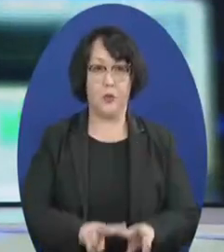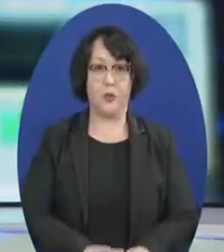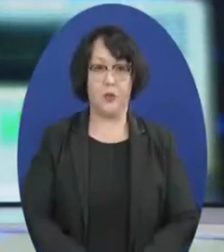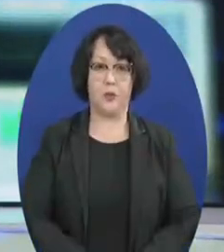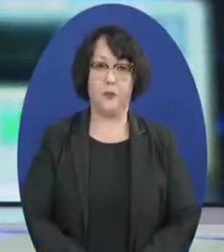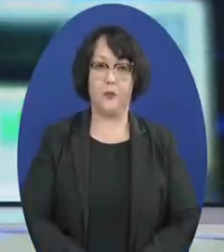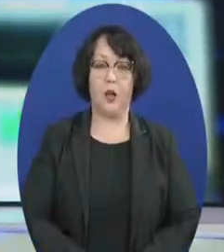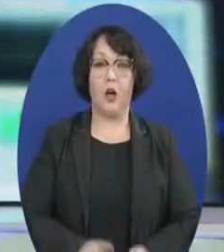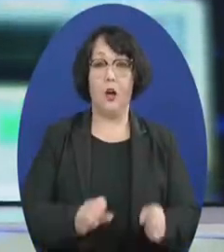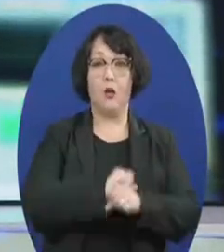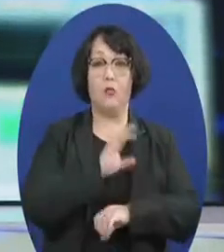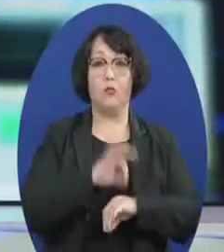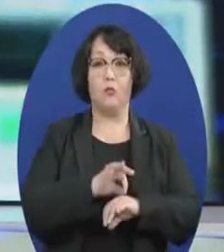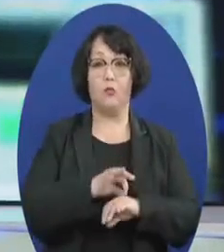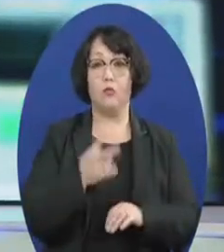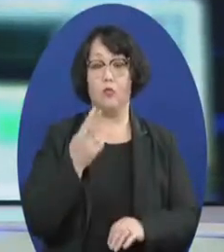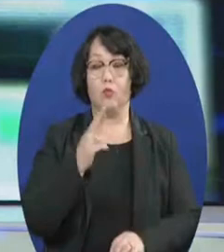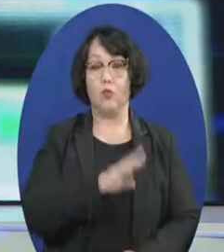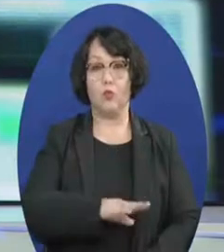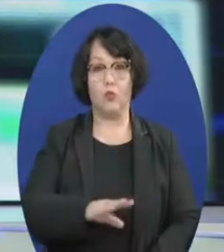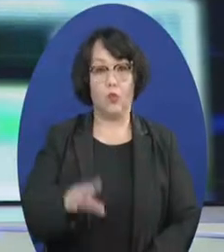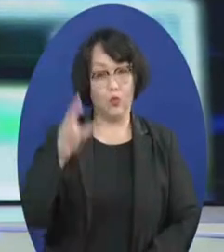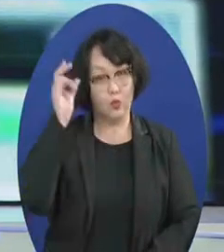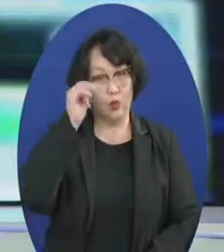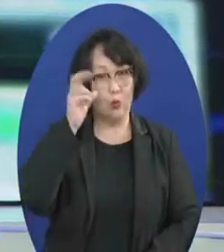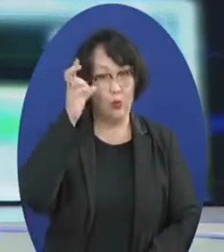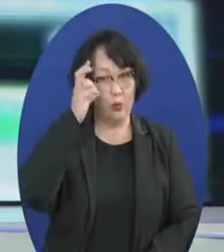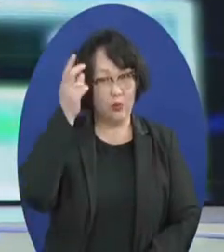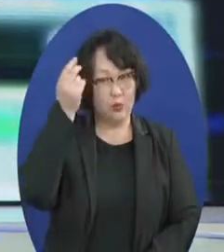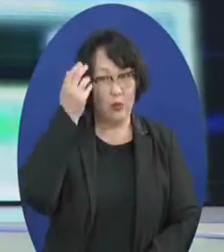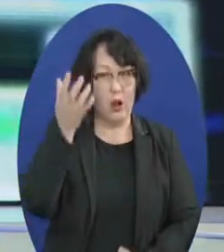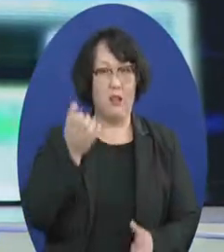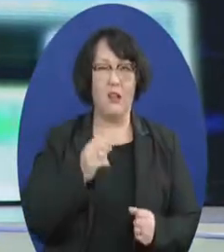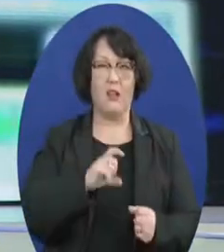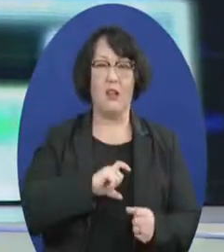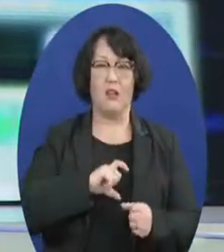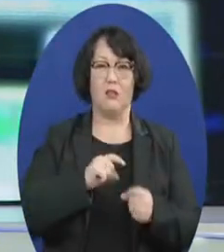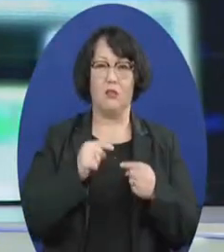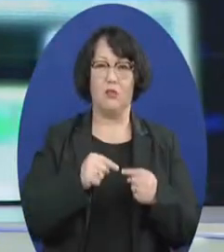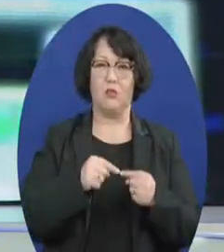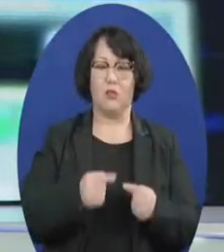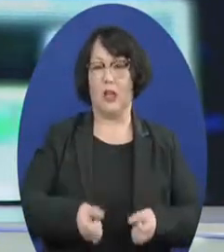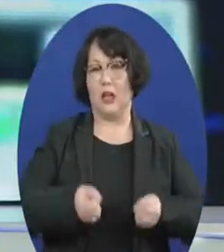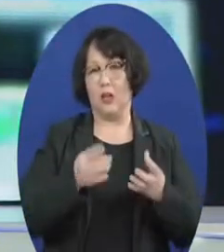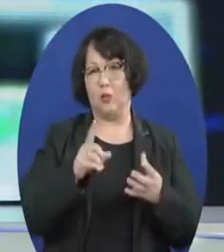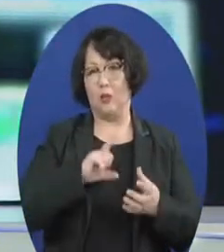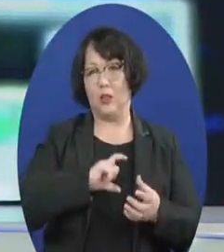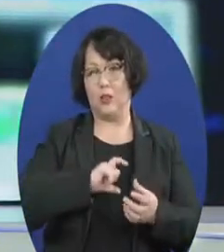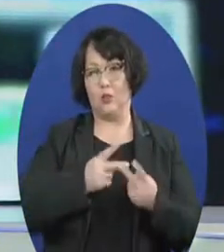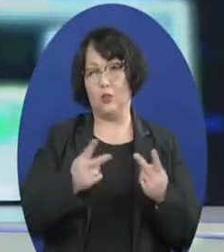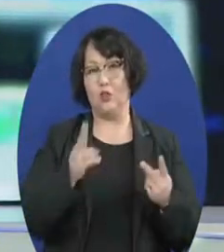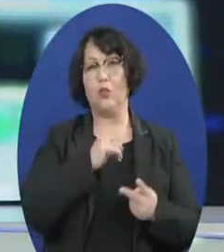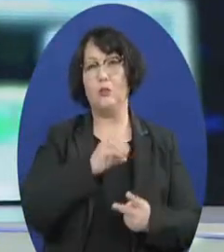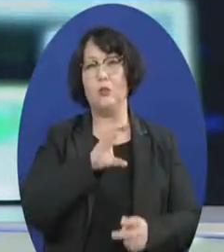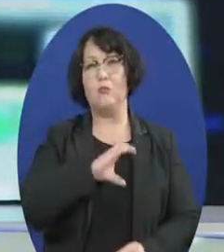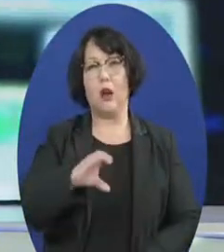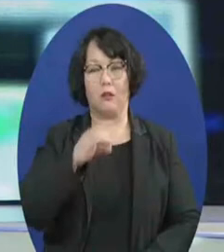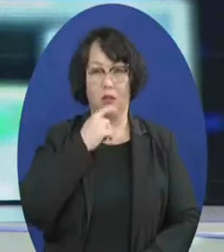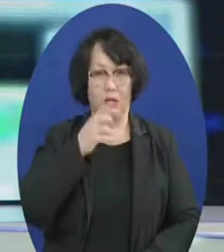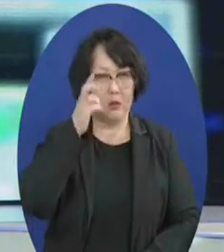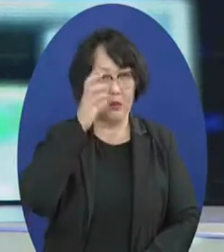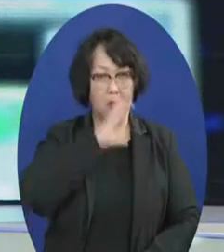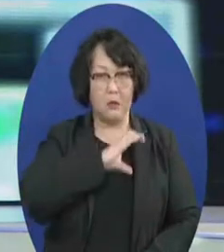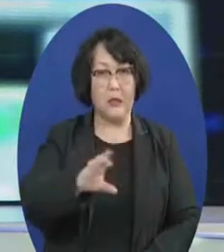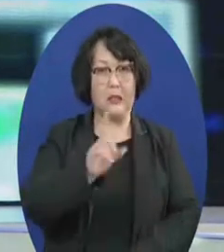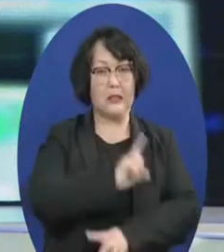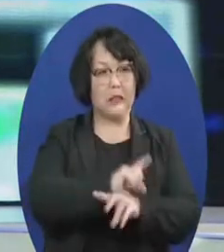хөргөжлүүлье. Цар тахлын үед хүүхдийн сурч боловсрох эрх хамгийн их зөрчигдөж байна гэж хүний эрхийн үндэсний комиссаас мэдээлж байна. Боловсролын салбар дан